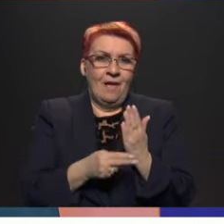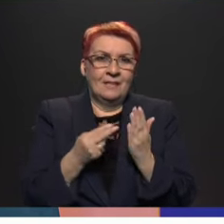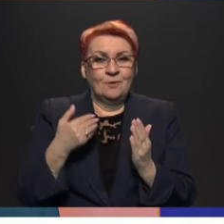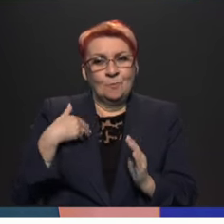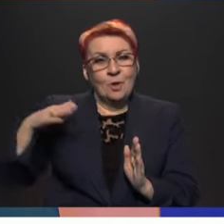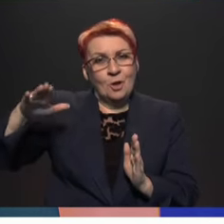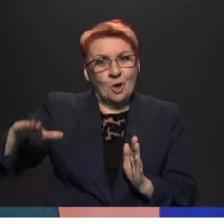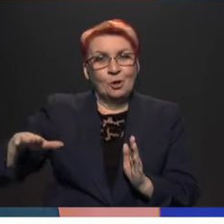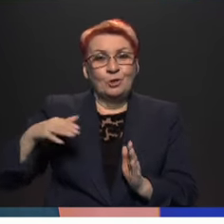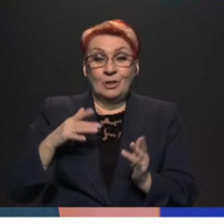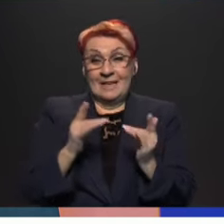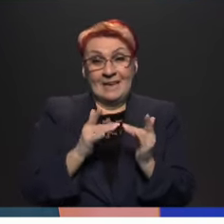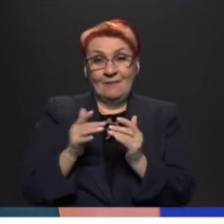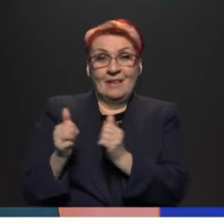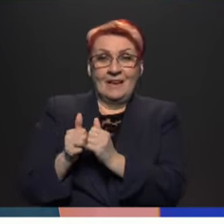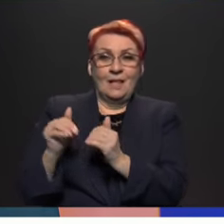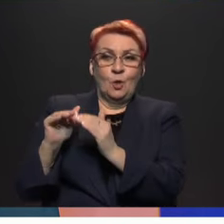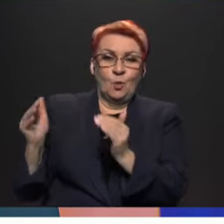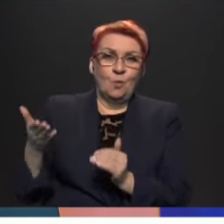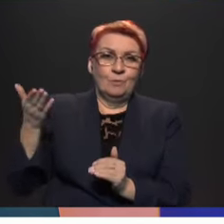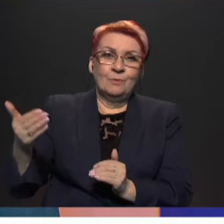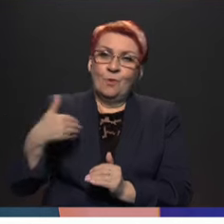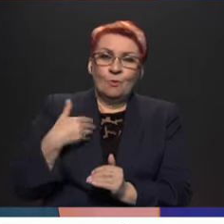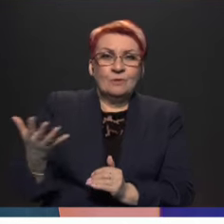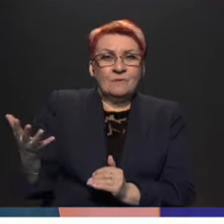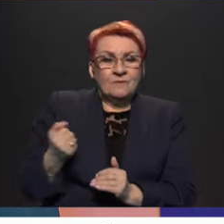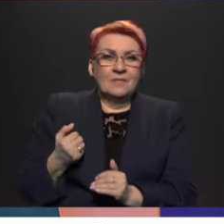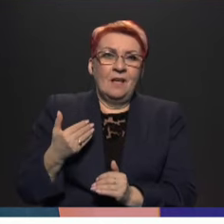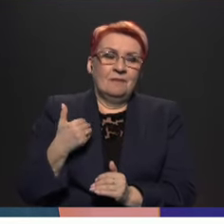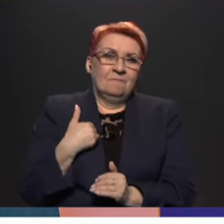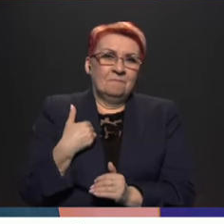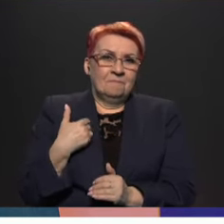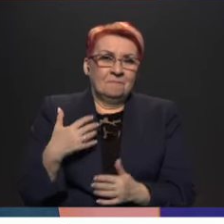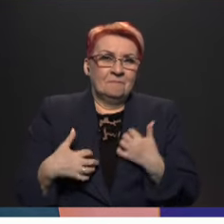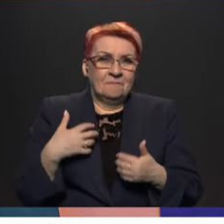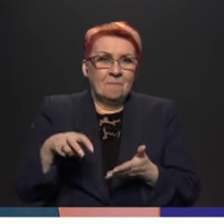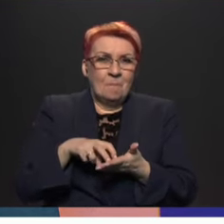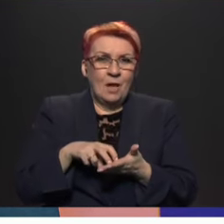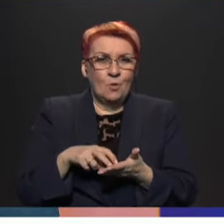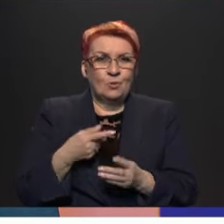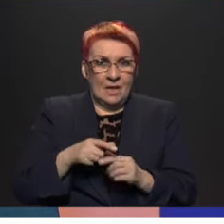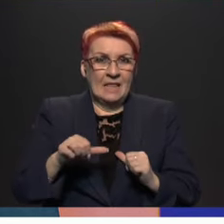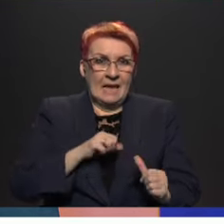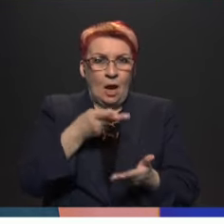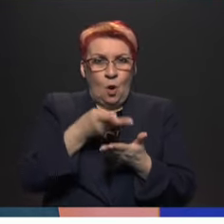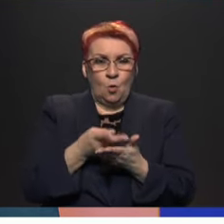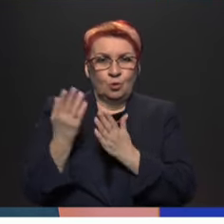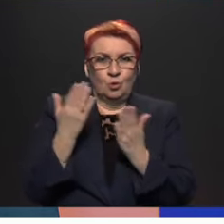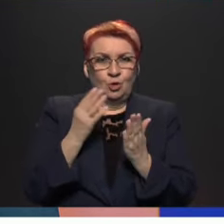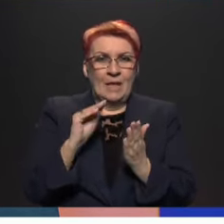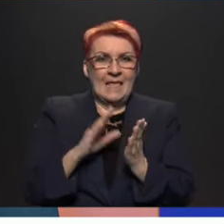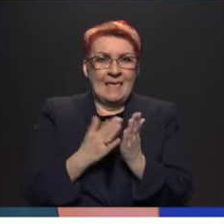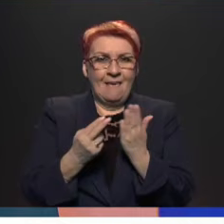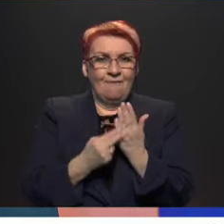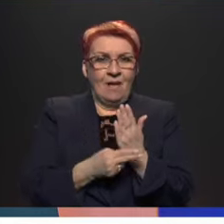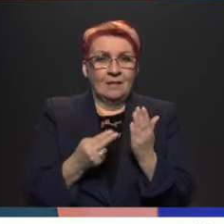на тумбочке, и мне всякий раз хочется взять, но я боюсь, не считается ли это грехом? Ну, сейчас ответим. Во-первых,